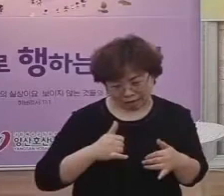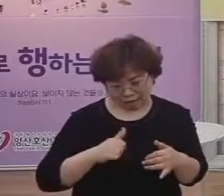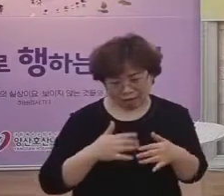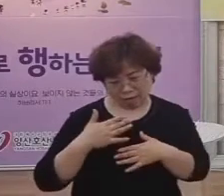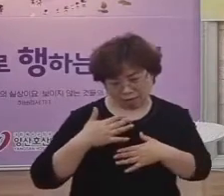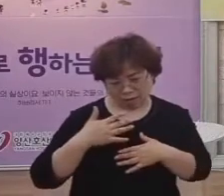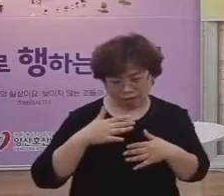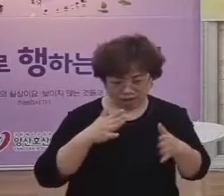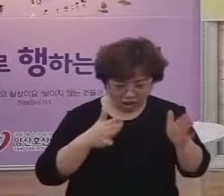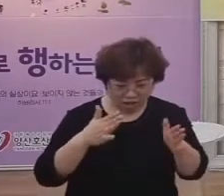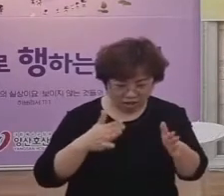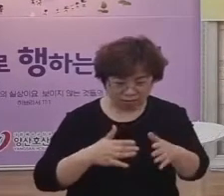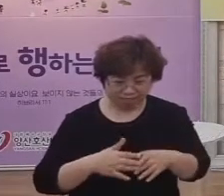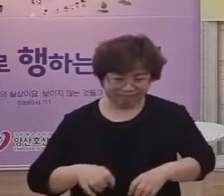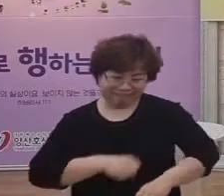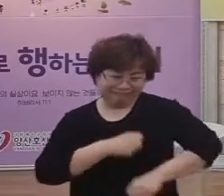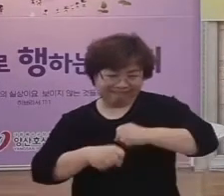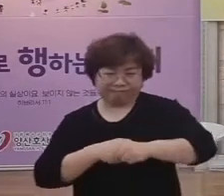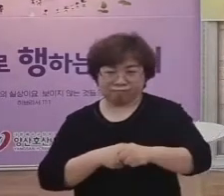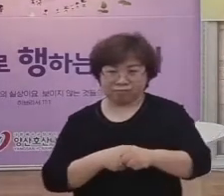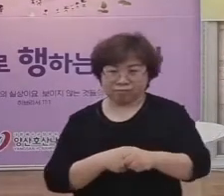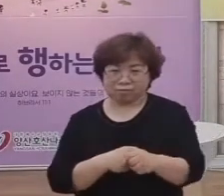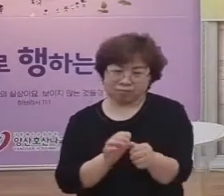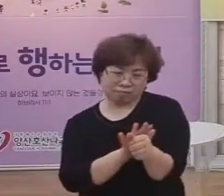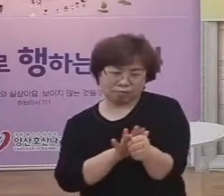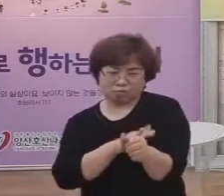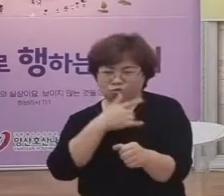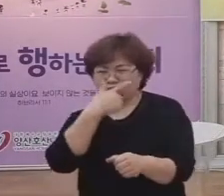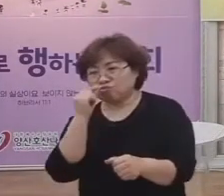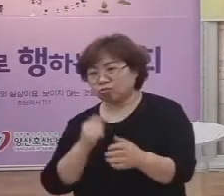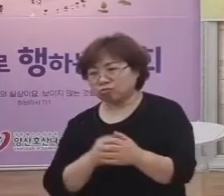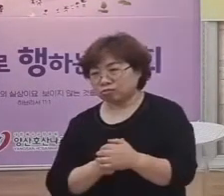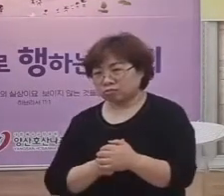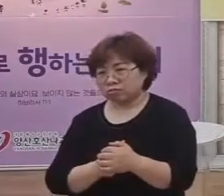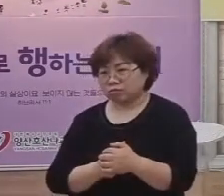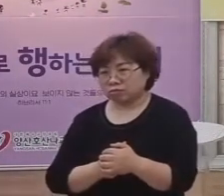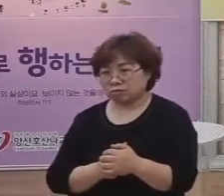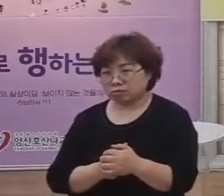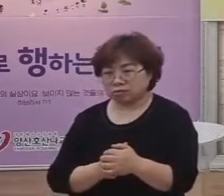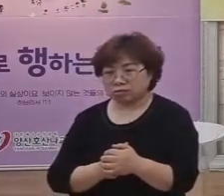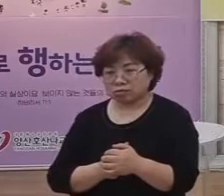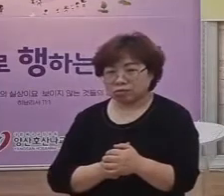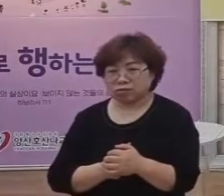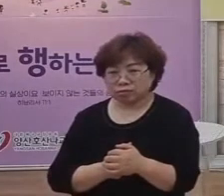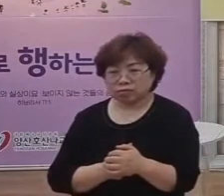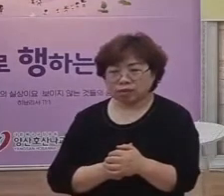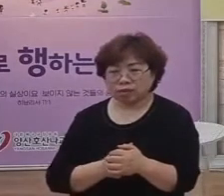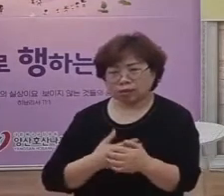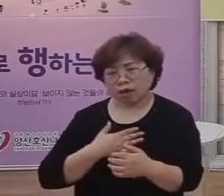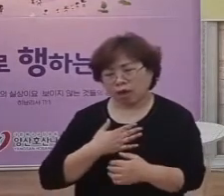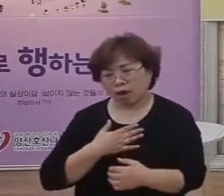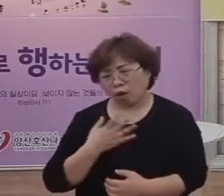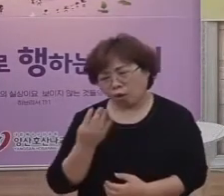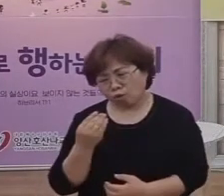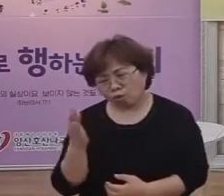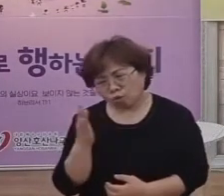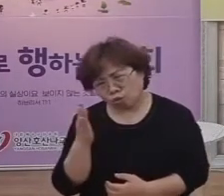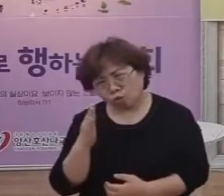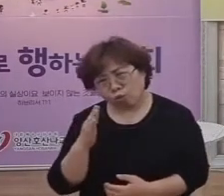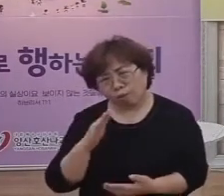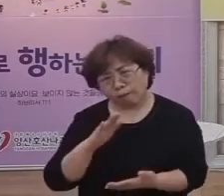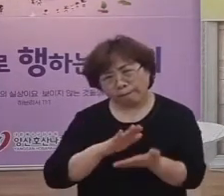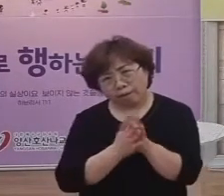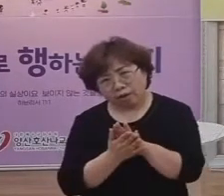이 쓴뿌리를 가지고 있는 가정들이 너무나도 많습니다. 그래서 내가 얼마나 바뀌었는지를 진짜 물어보고